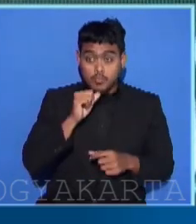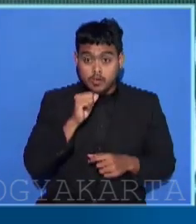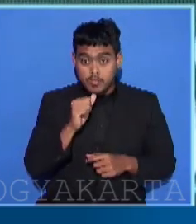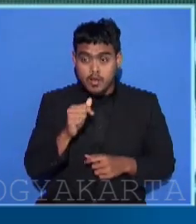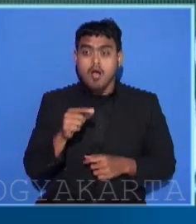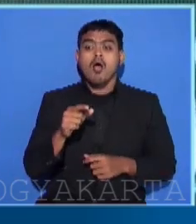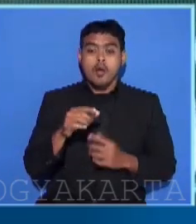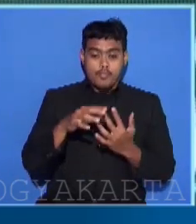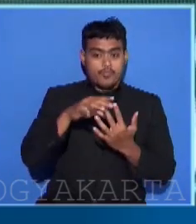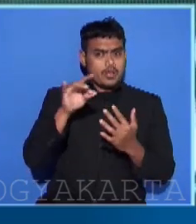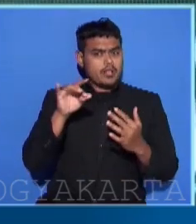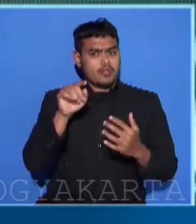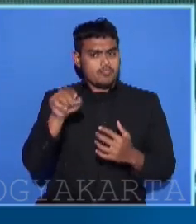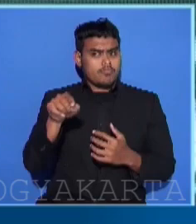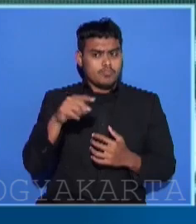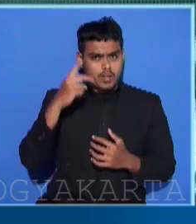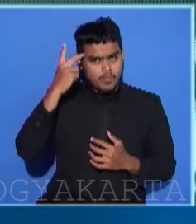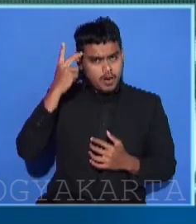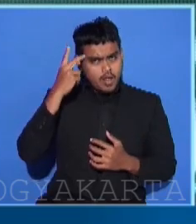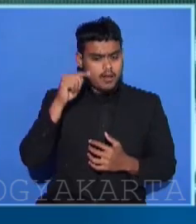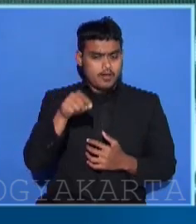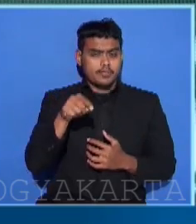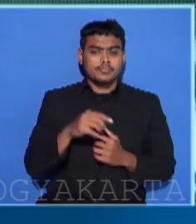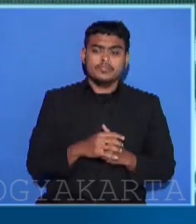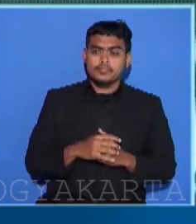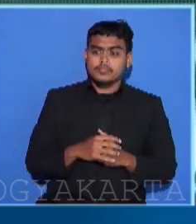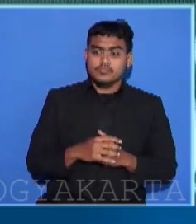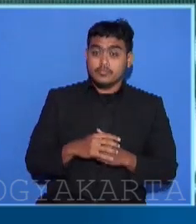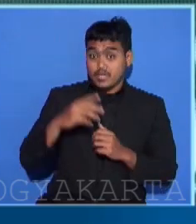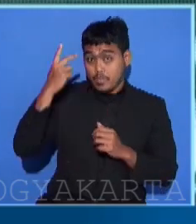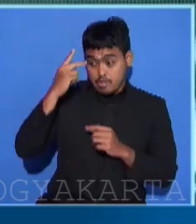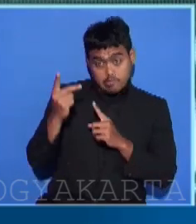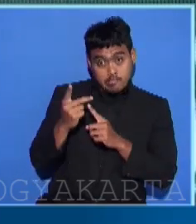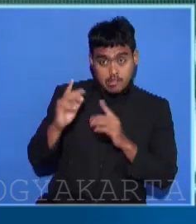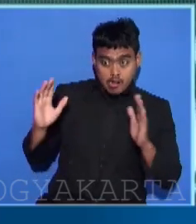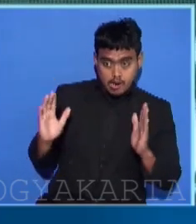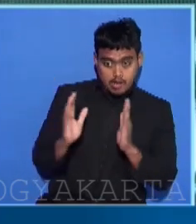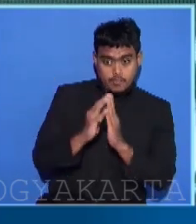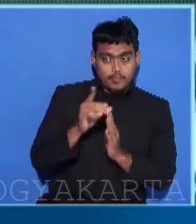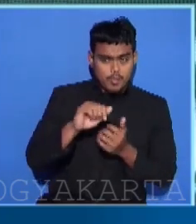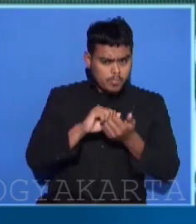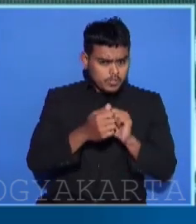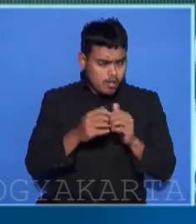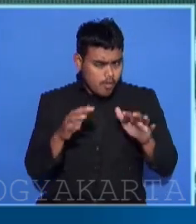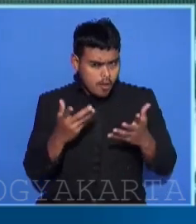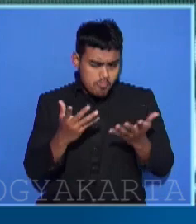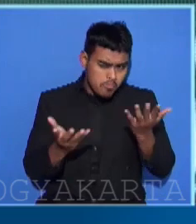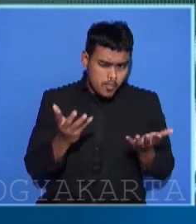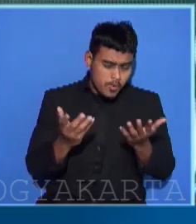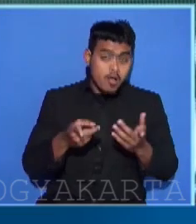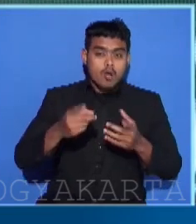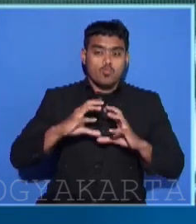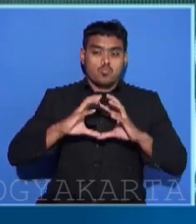terpilih menjadi pemimpin, dia akan berhadapan dengan masalah ketidakpastian global, berhadapan dengan